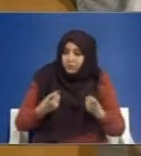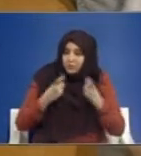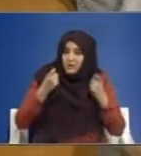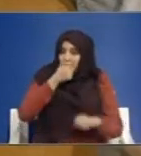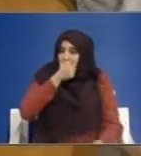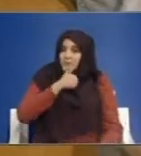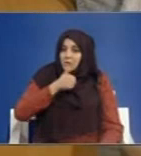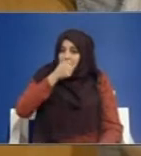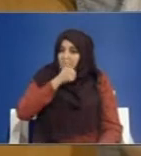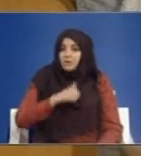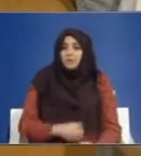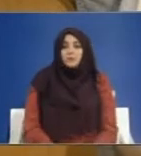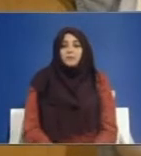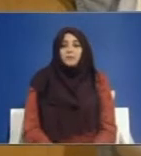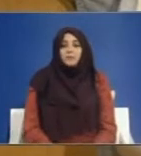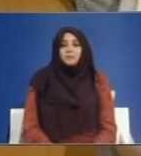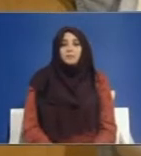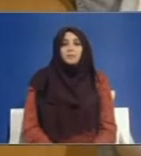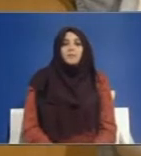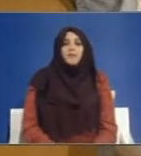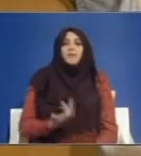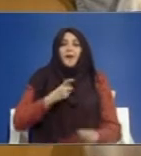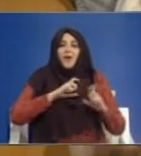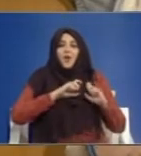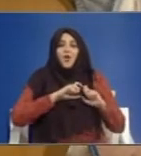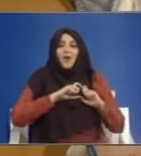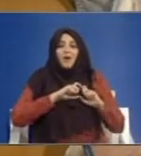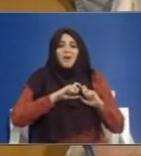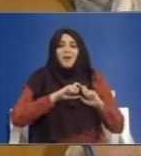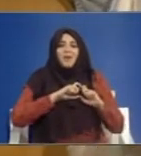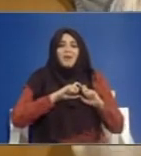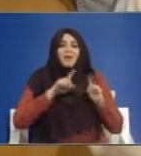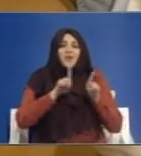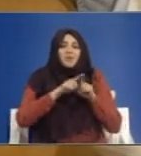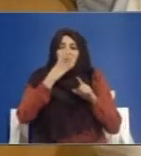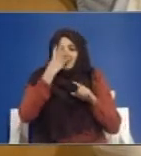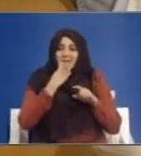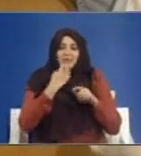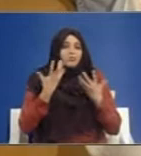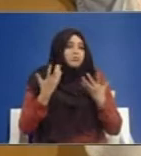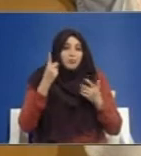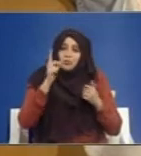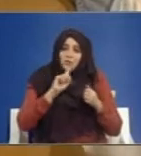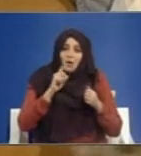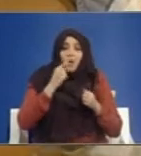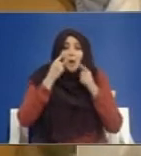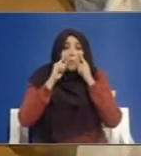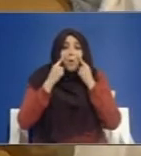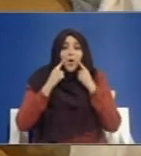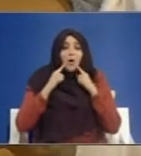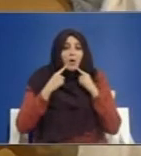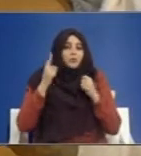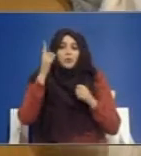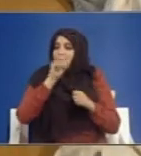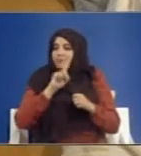يصبر. الآن الإنسان قلبه يحزن لا يؤخذه الله على هذا، العين تدمع لا يؤخذه الله